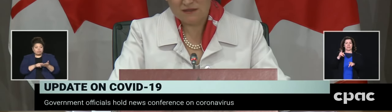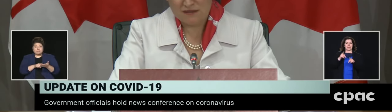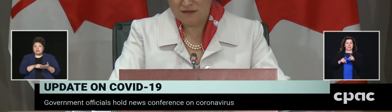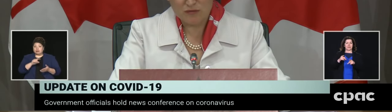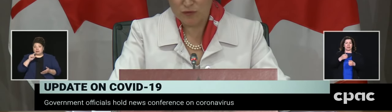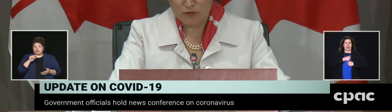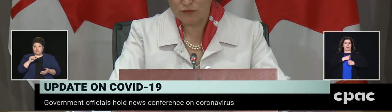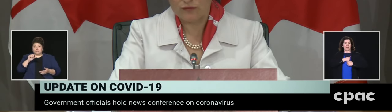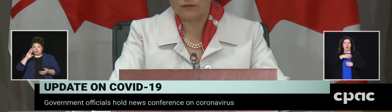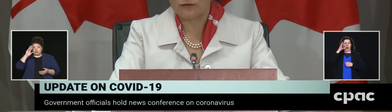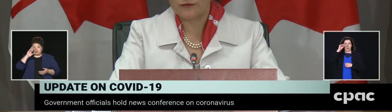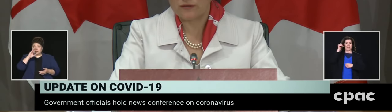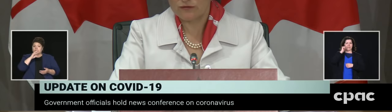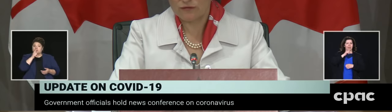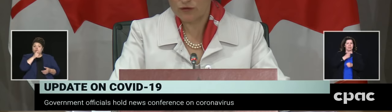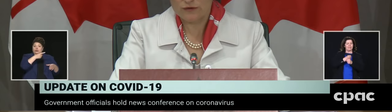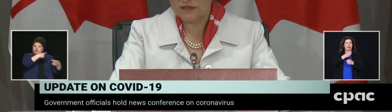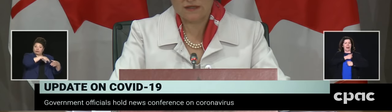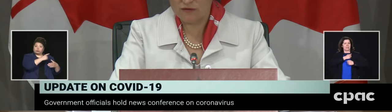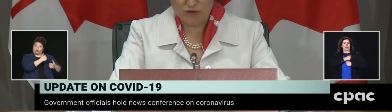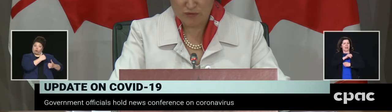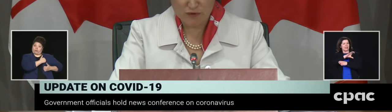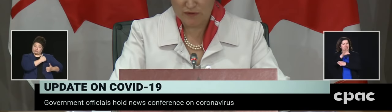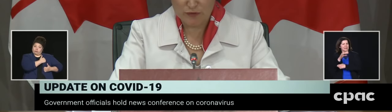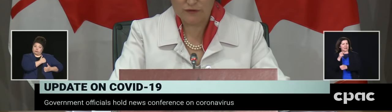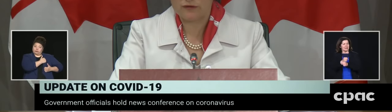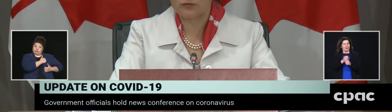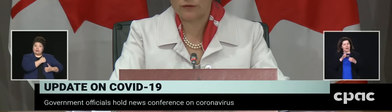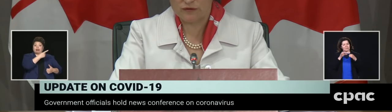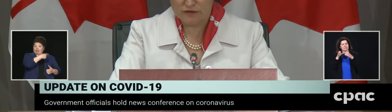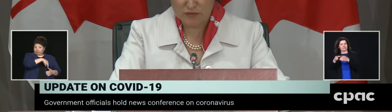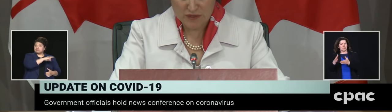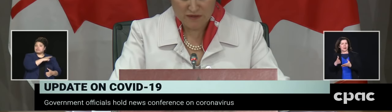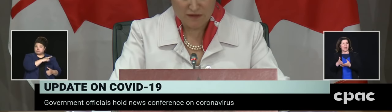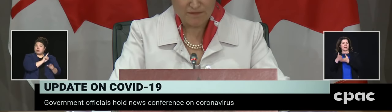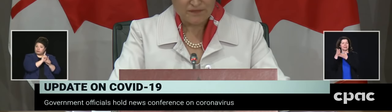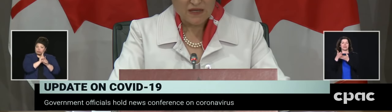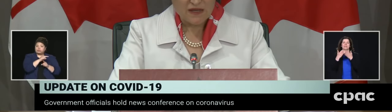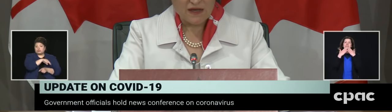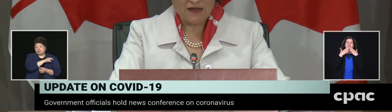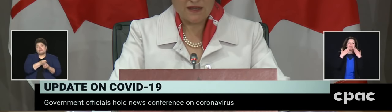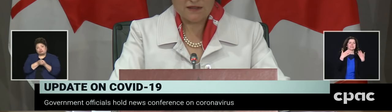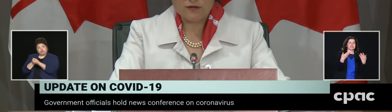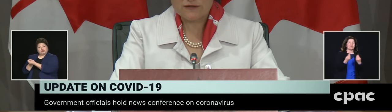Merci beaucoup. Vous faites une chose énormément importante pour notre pays.